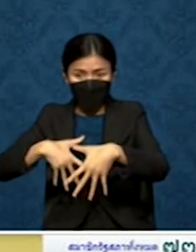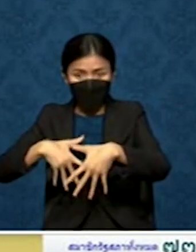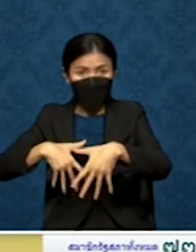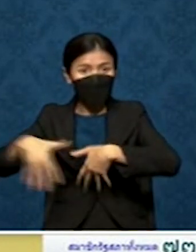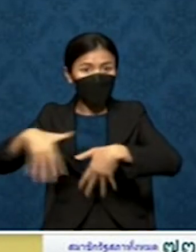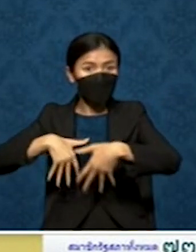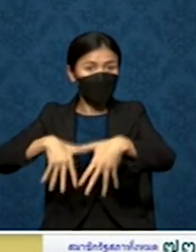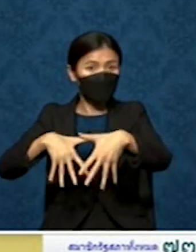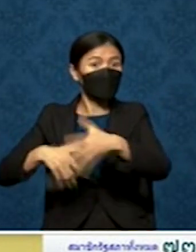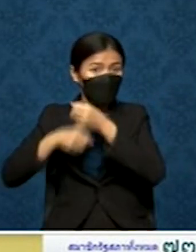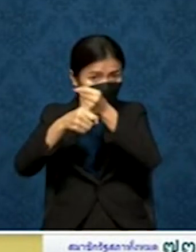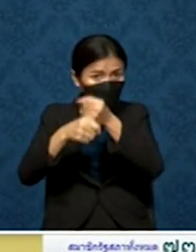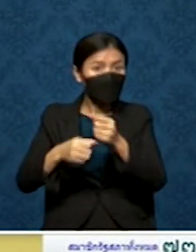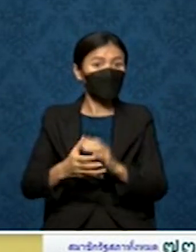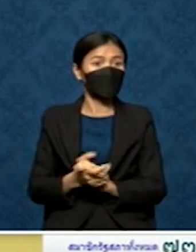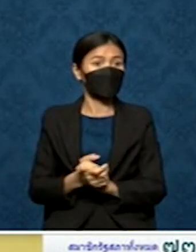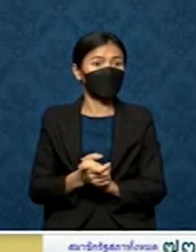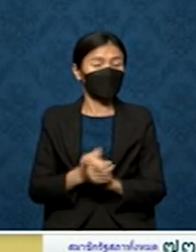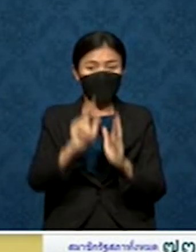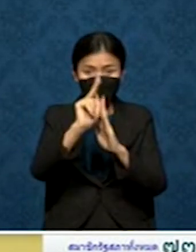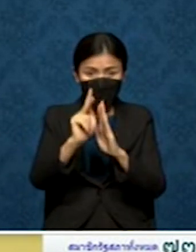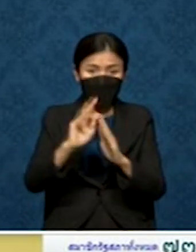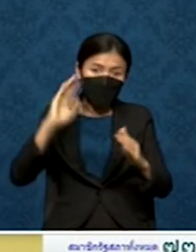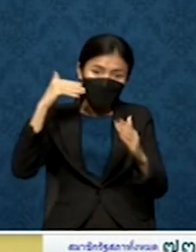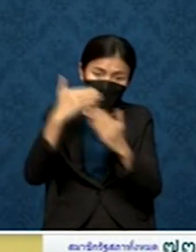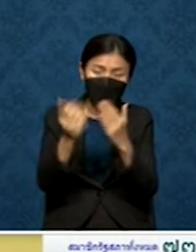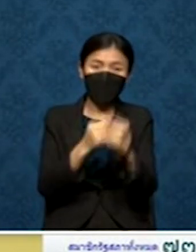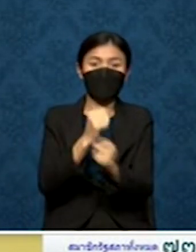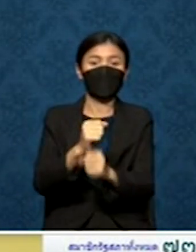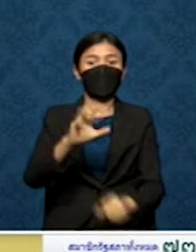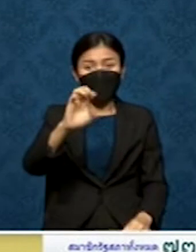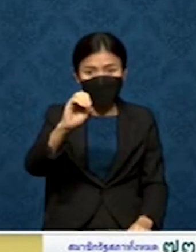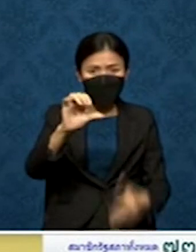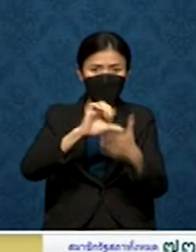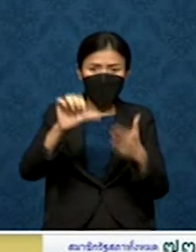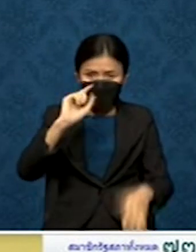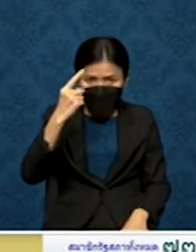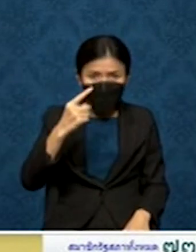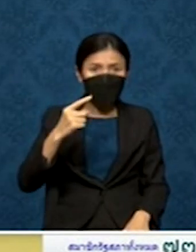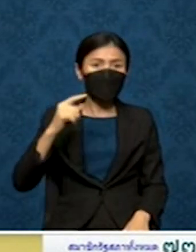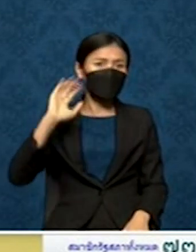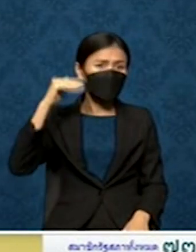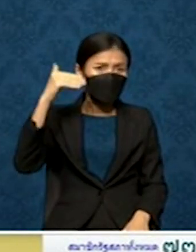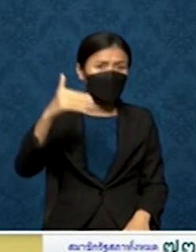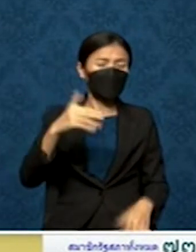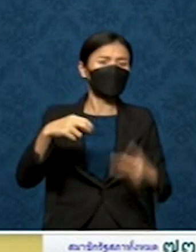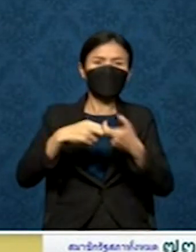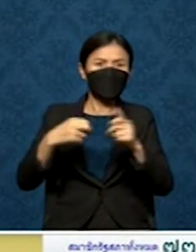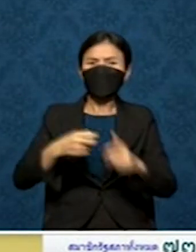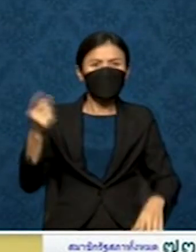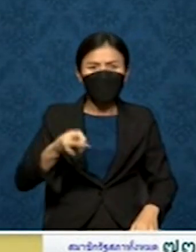แล้วเป็นยังไงฮะปี50ก็เหมือนเดิมเนี่ยก็แก้ไปแก้มาก็เกิดปัญหาลงถนนกัน